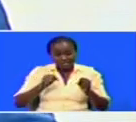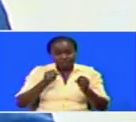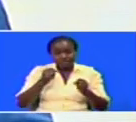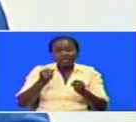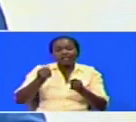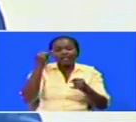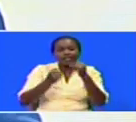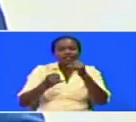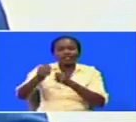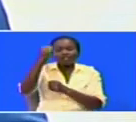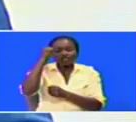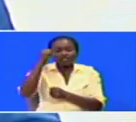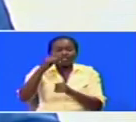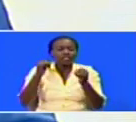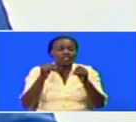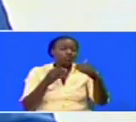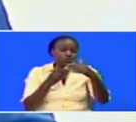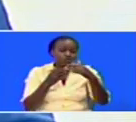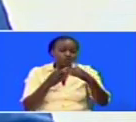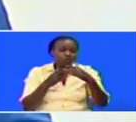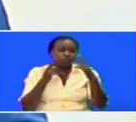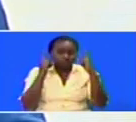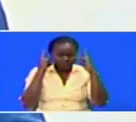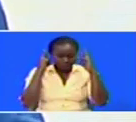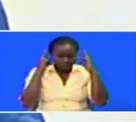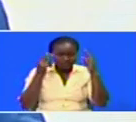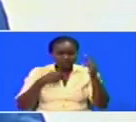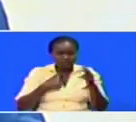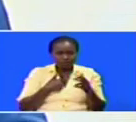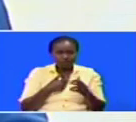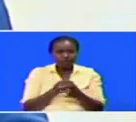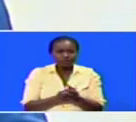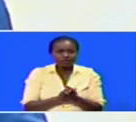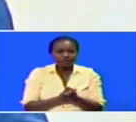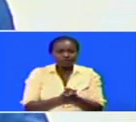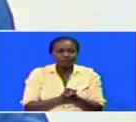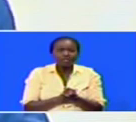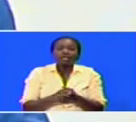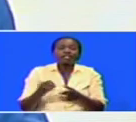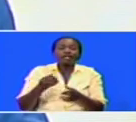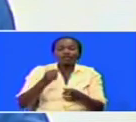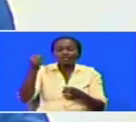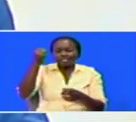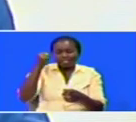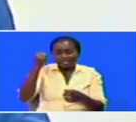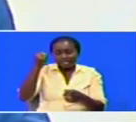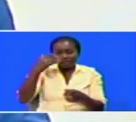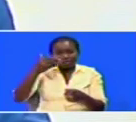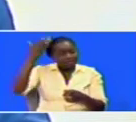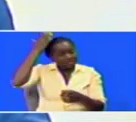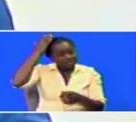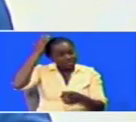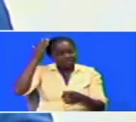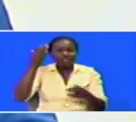taarifa yetu kuu hii leo. Mimi ni Mashirima Kapombe. Mgomo wa wauguzi sasa umesitishwa baada ya